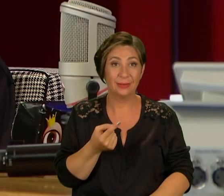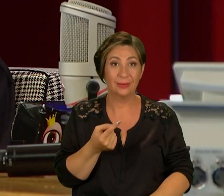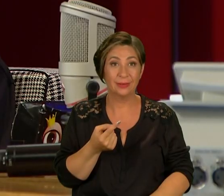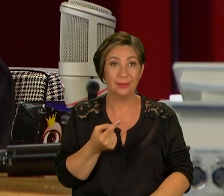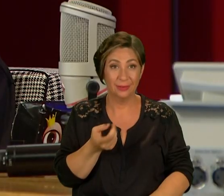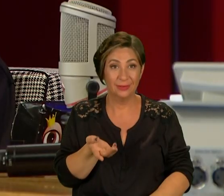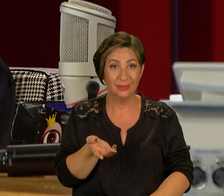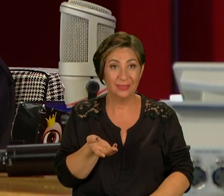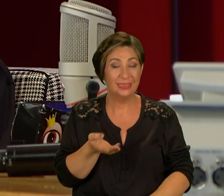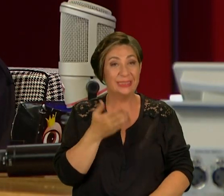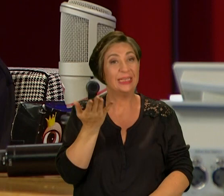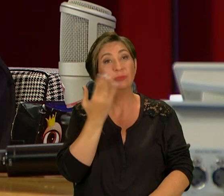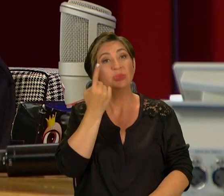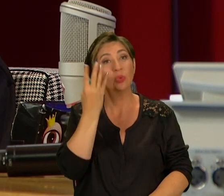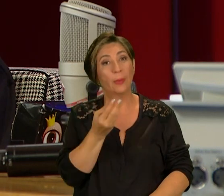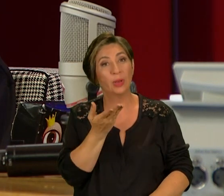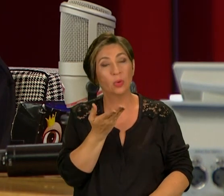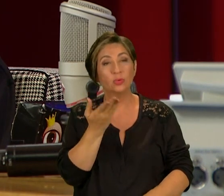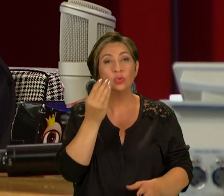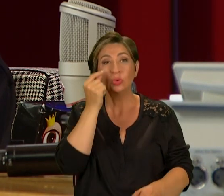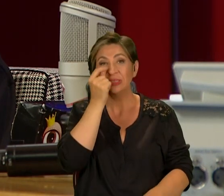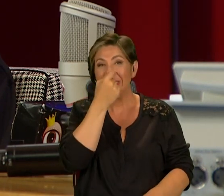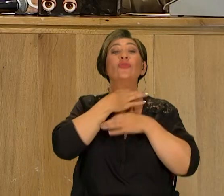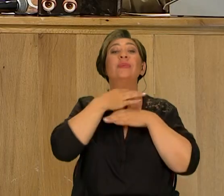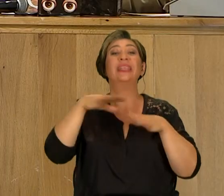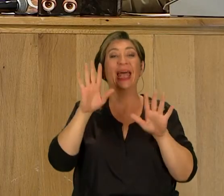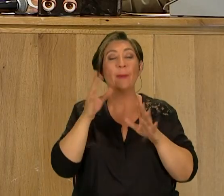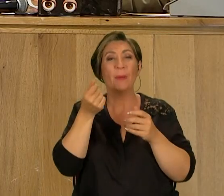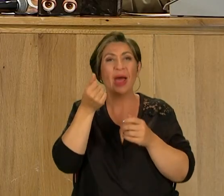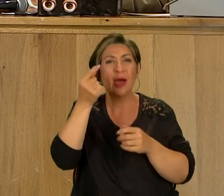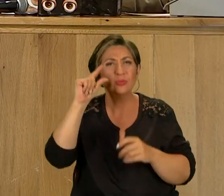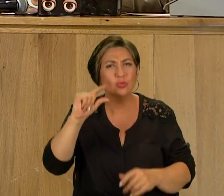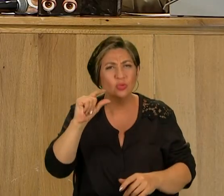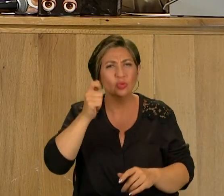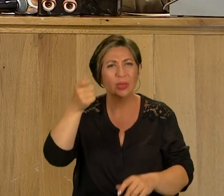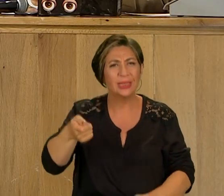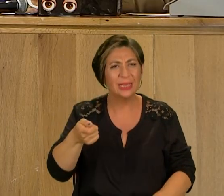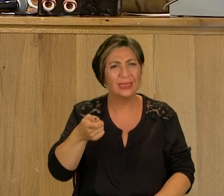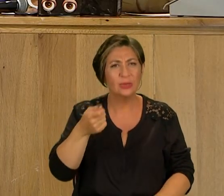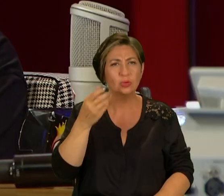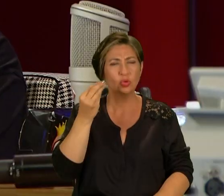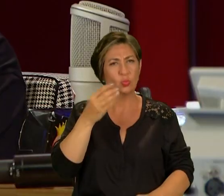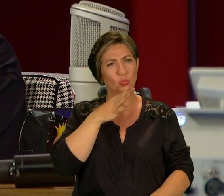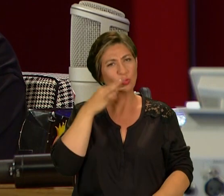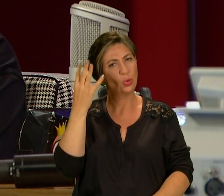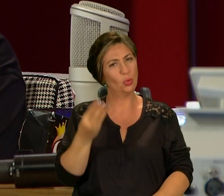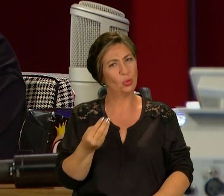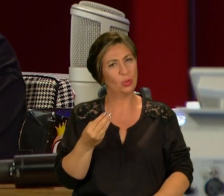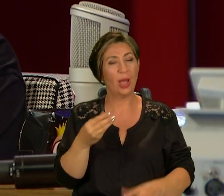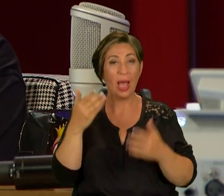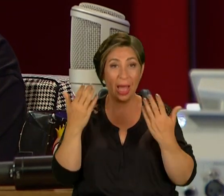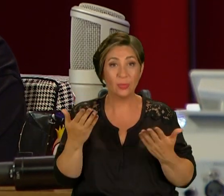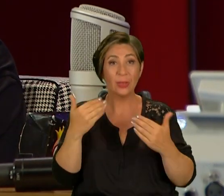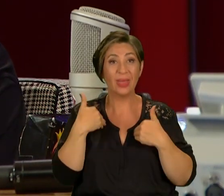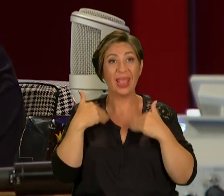Ve nasıl böyle bir şey olabilir? Çok çilek kokuyordu. Çok az hesap verdik diye de çok mutlu olduk. Halbuki